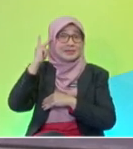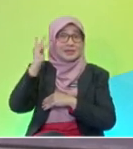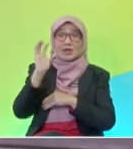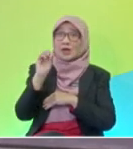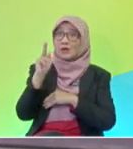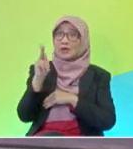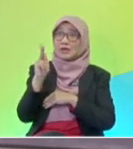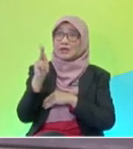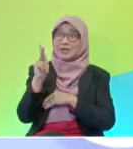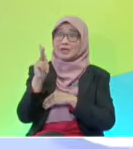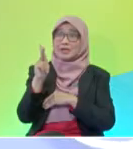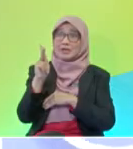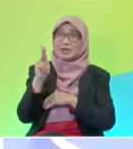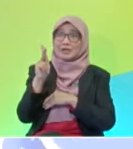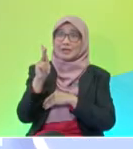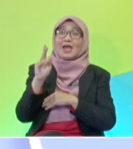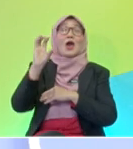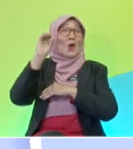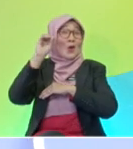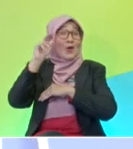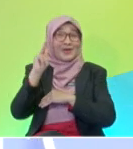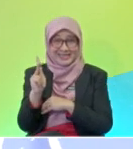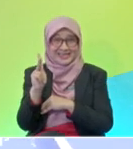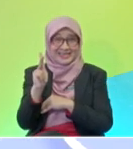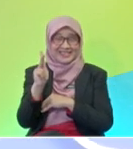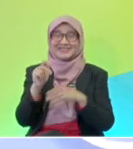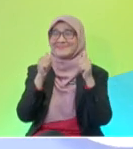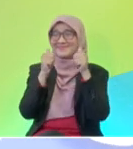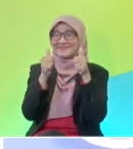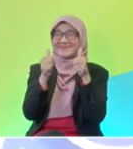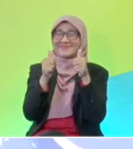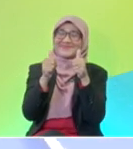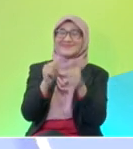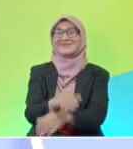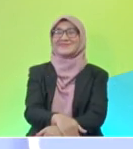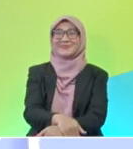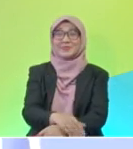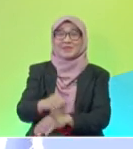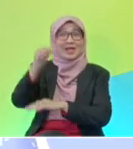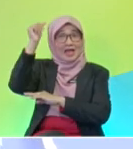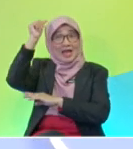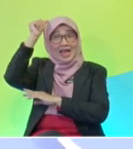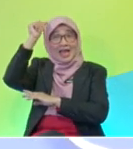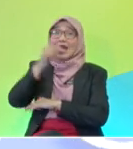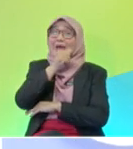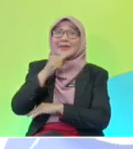tak kelas Cikgu okey okey hebat Baiklah Amina Amina mana